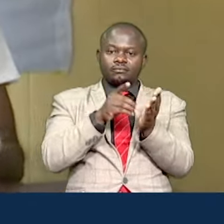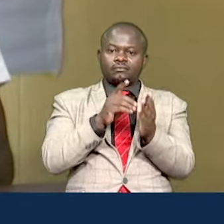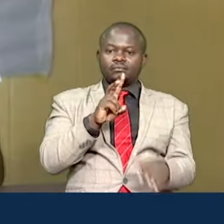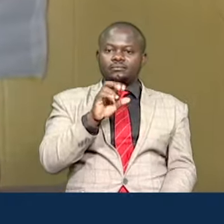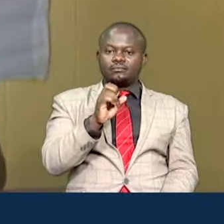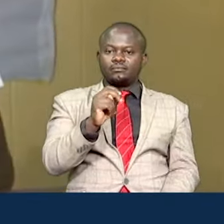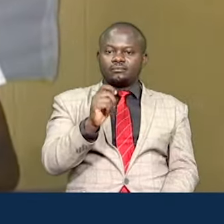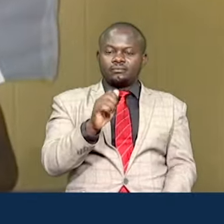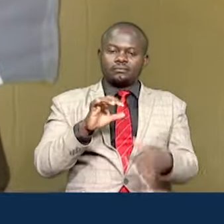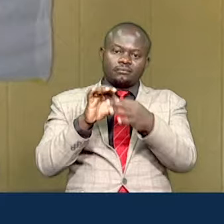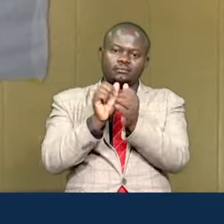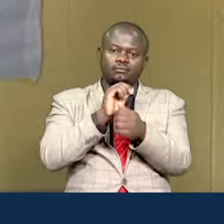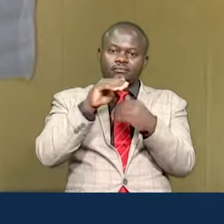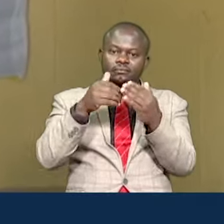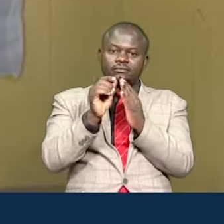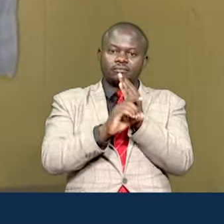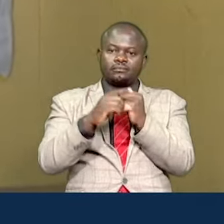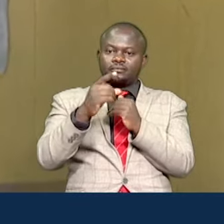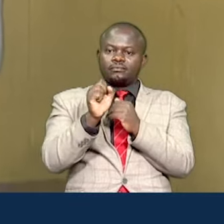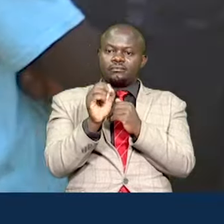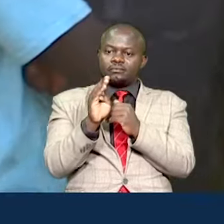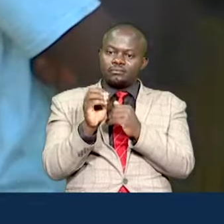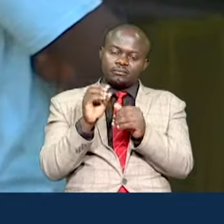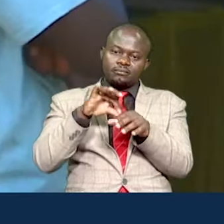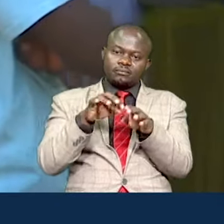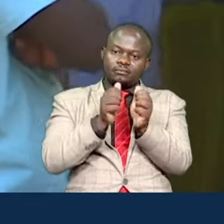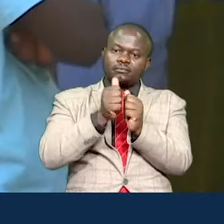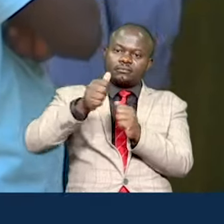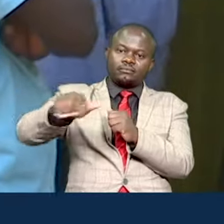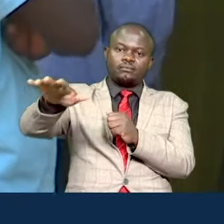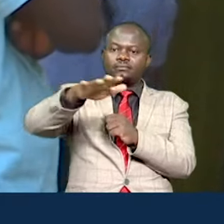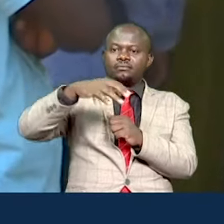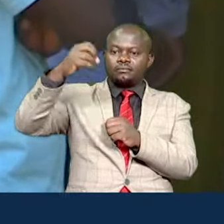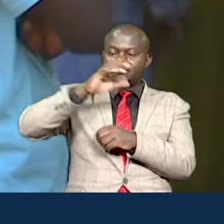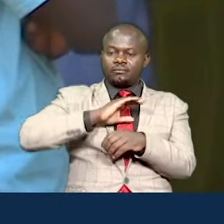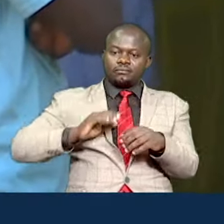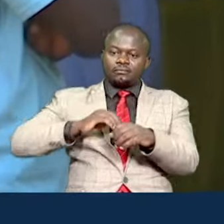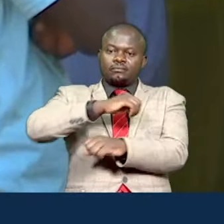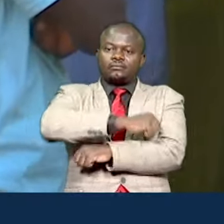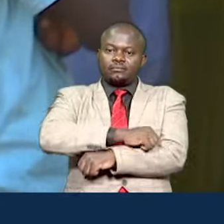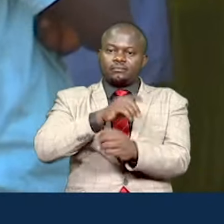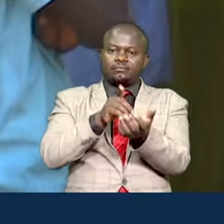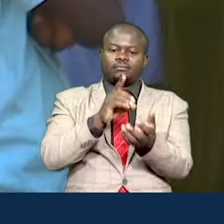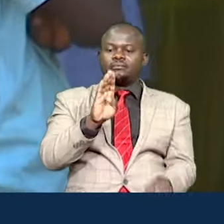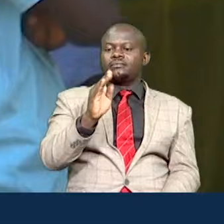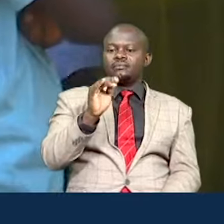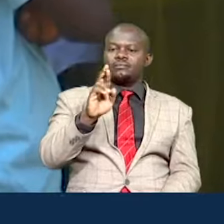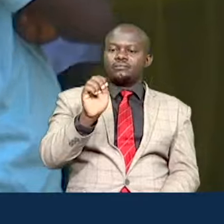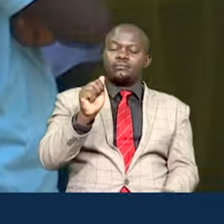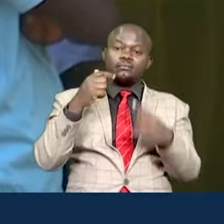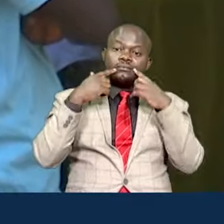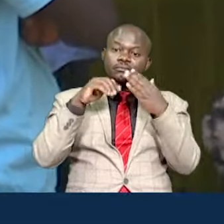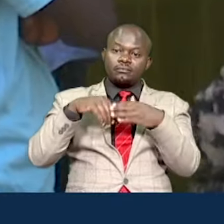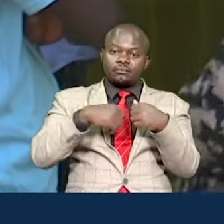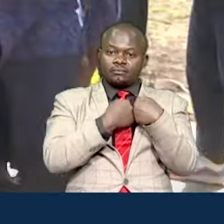Biruta yifatanyije n'abaturage bo mu karere ka Gasabo maze atorana nabo kuri site ya Kigali Christian School. Dr. Biruta yemeza ko uguhatana kwa